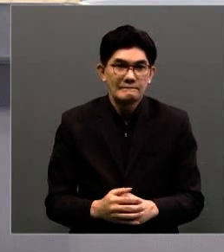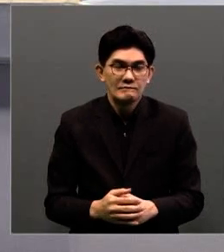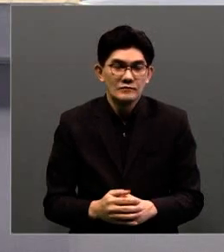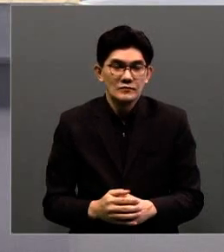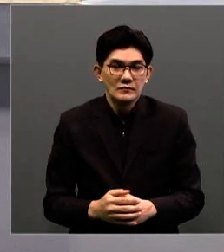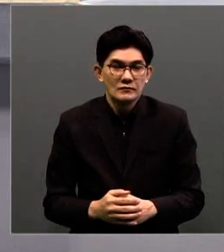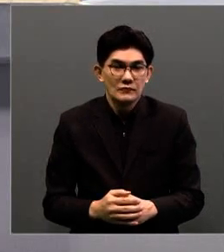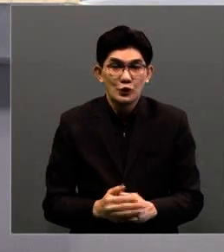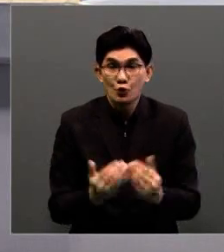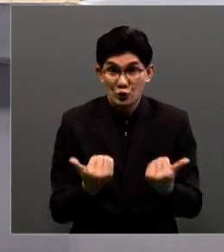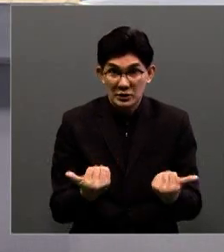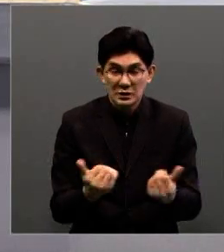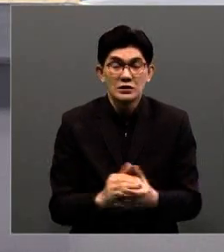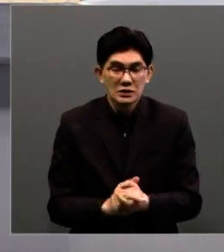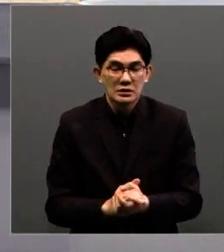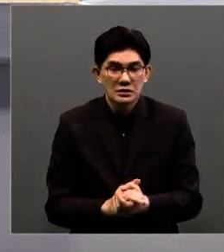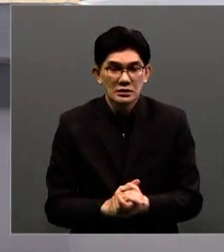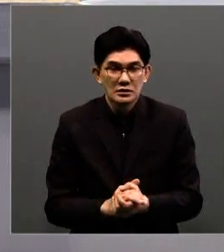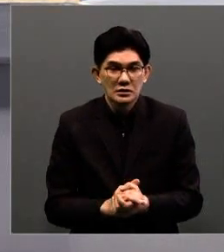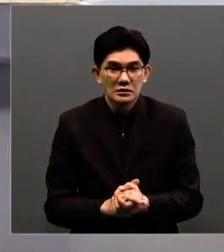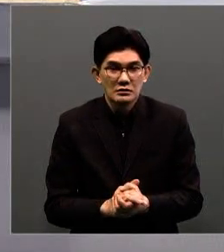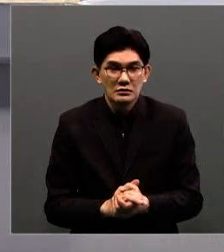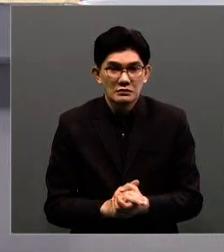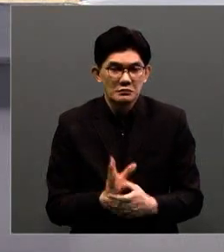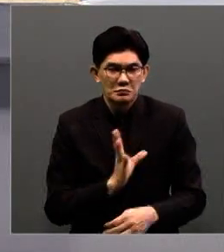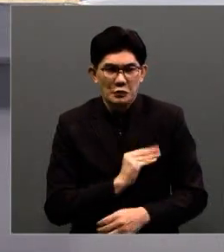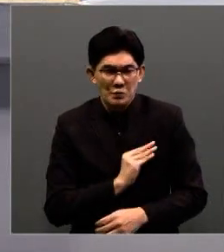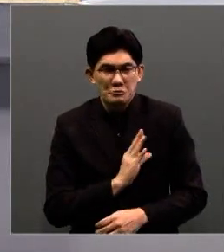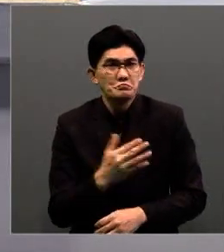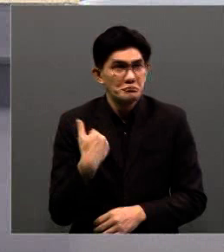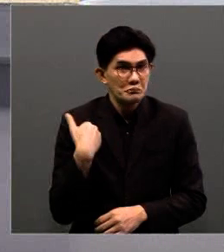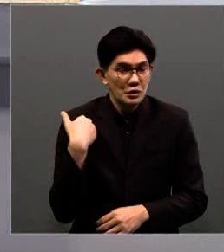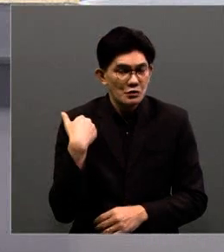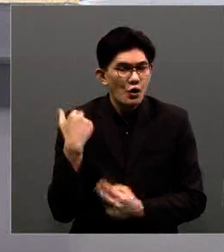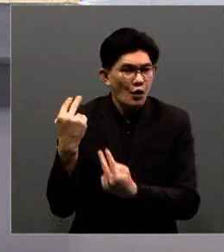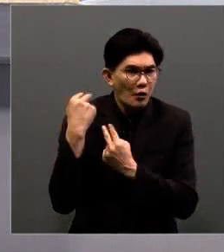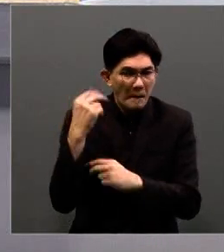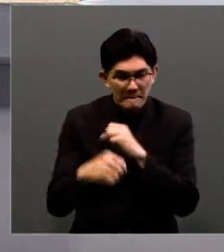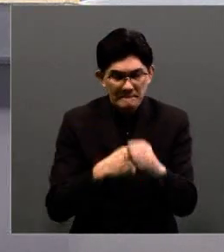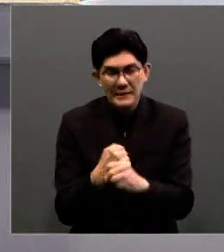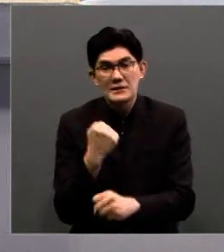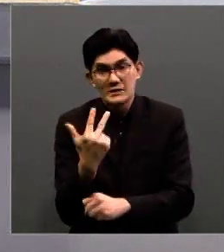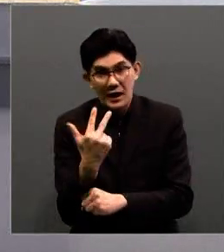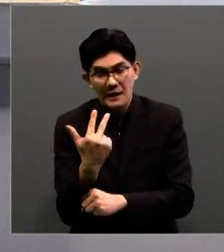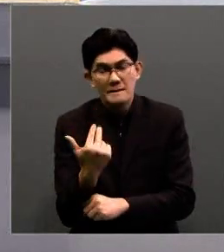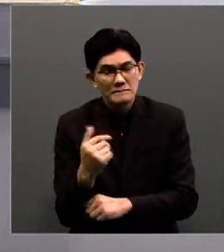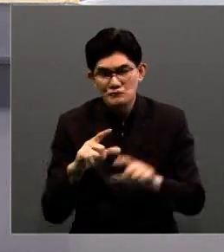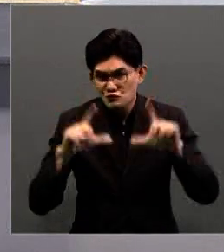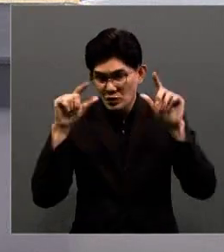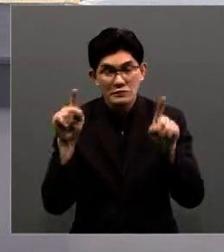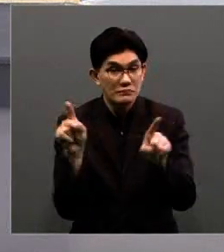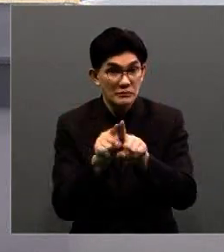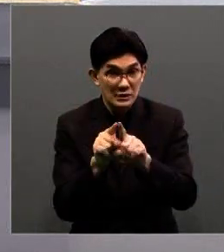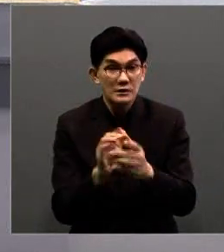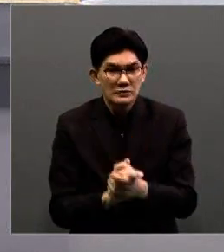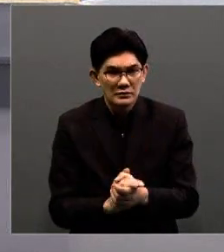ทีนี้ณวันนี้เนี่ยคดีอันนี้อาจจะเป็นคดีที่สะเทือนขวัญที่สุดแต่ถ้าย้อนกลับไปเมื่อ 3ปีก่อนมีคดีอันนึงใหญ่มากตอนนั้น